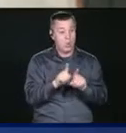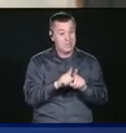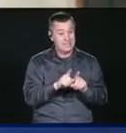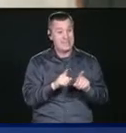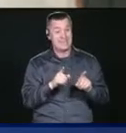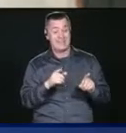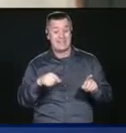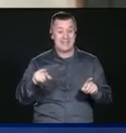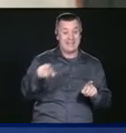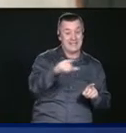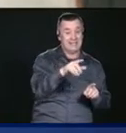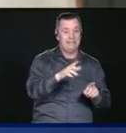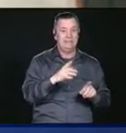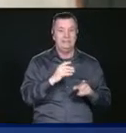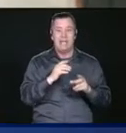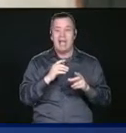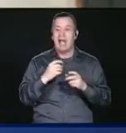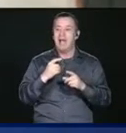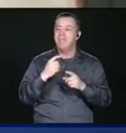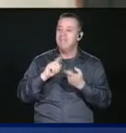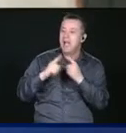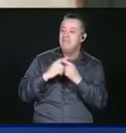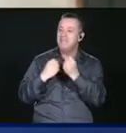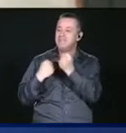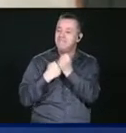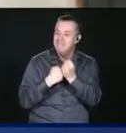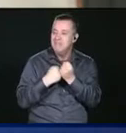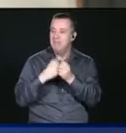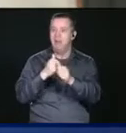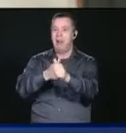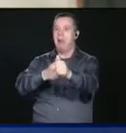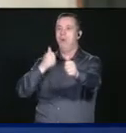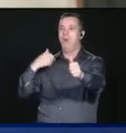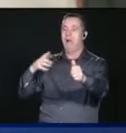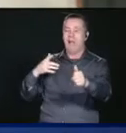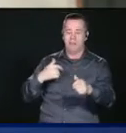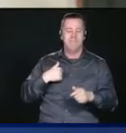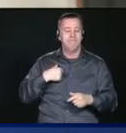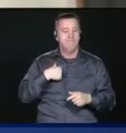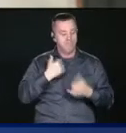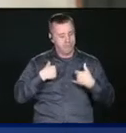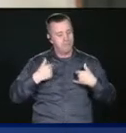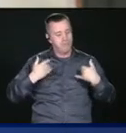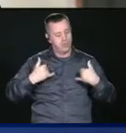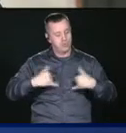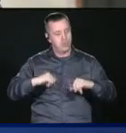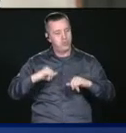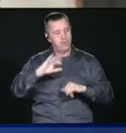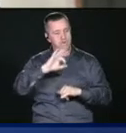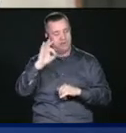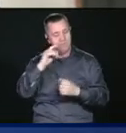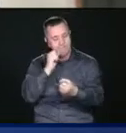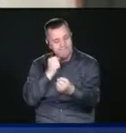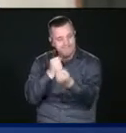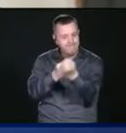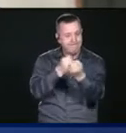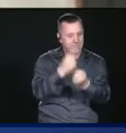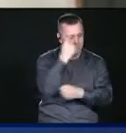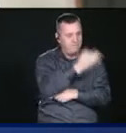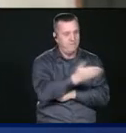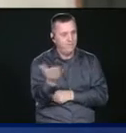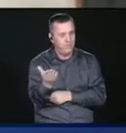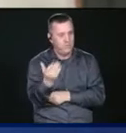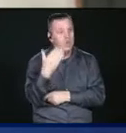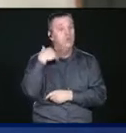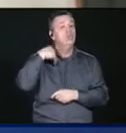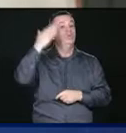de nos réseaux de soutien. On va continuer d'être là pour vous. Et je sais